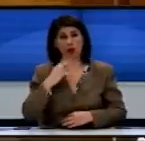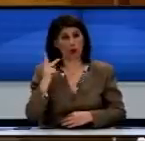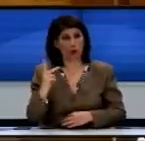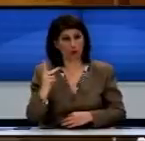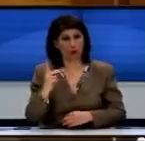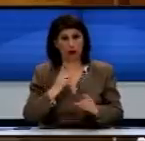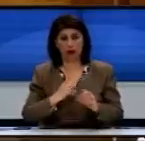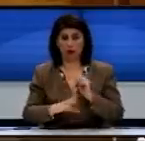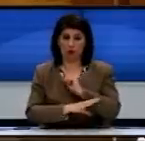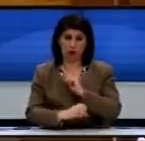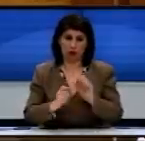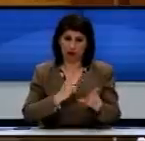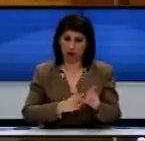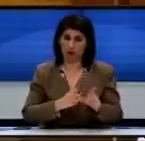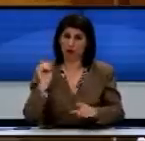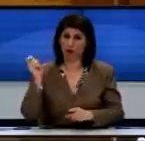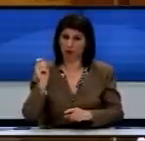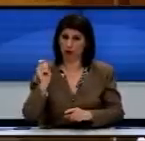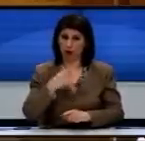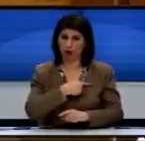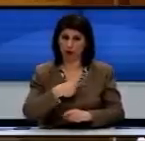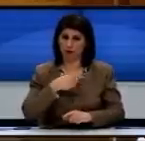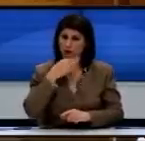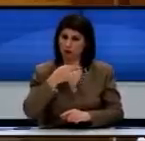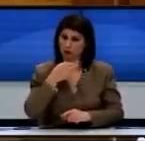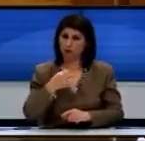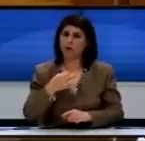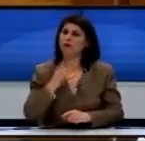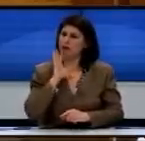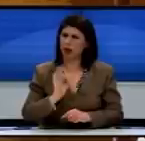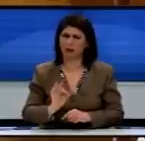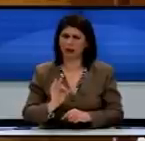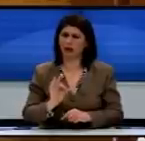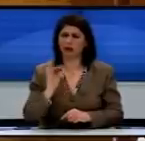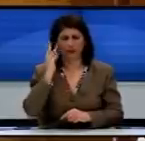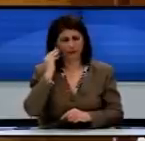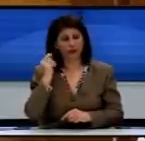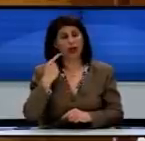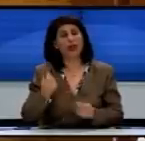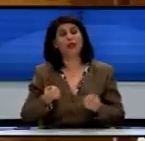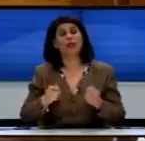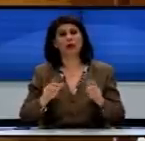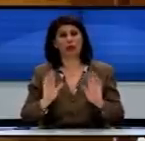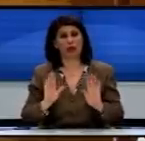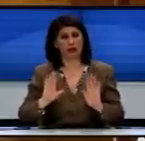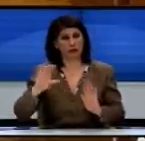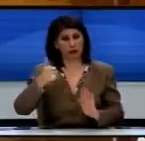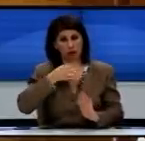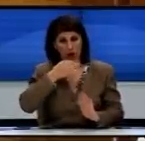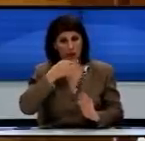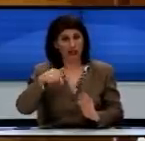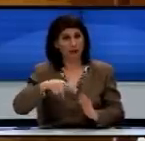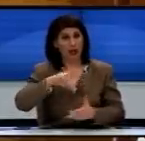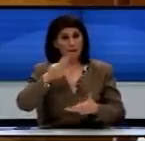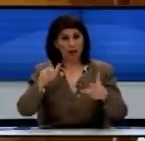Κουτσούμπας από τους πολιτικούς αρχηγούς που έλαβαν τον λόγο, και πράγματι ήταν αυλεψία μου ότι δεν το έκανα στην πρωτολογία μου.